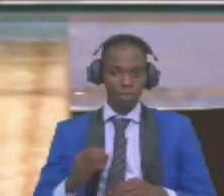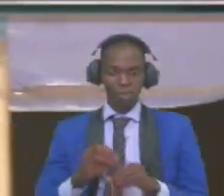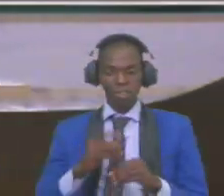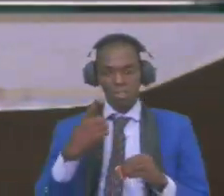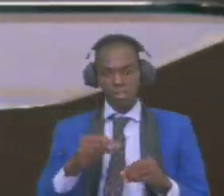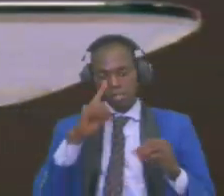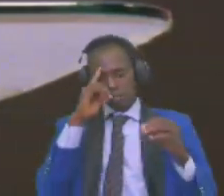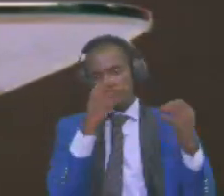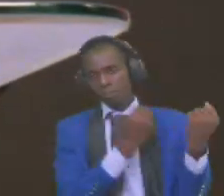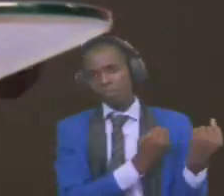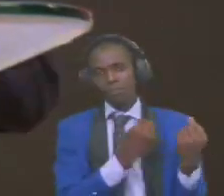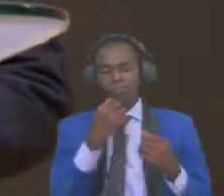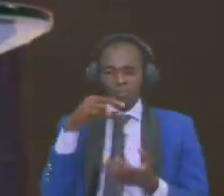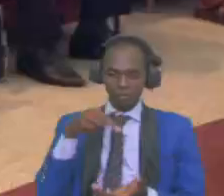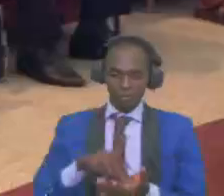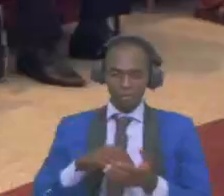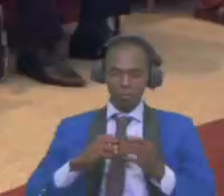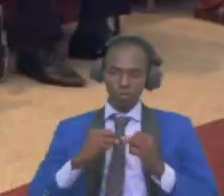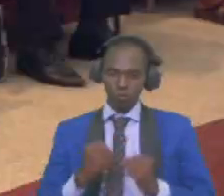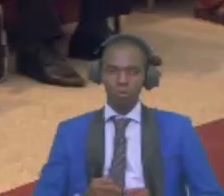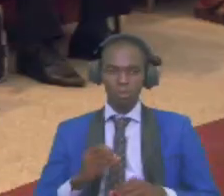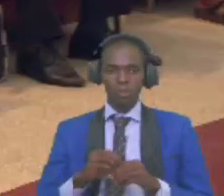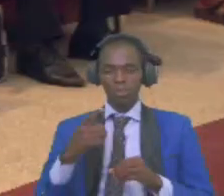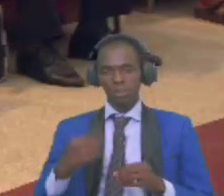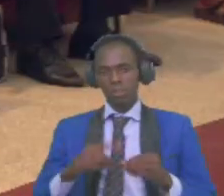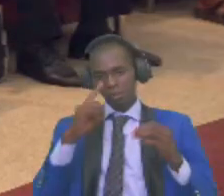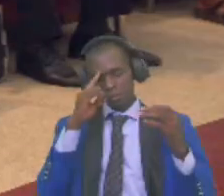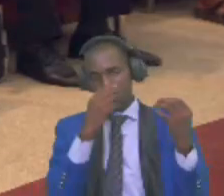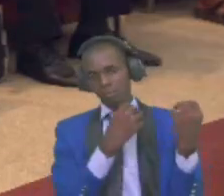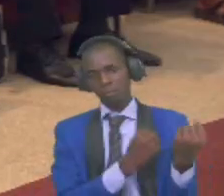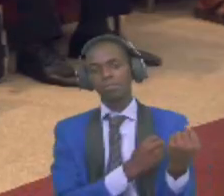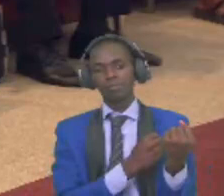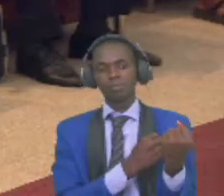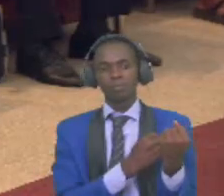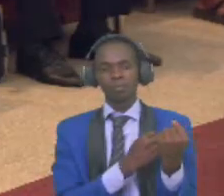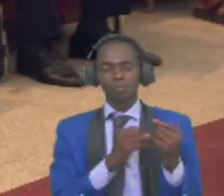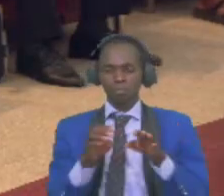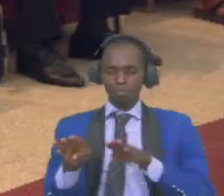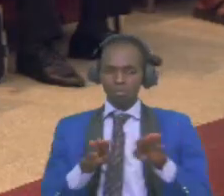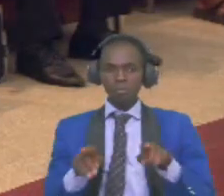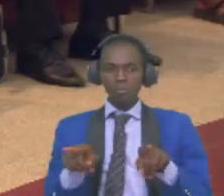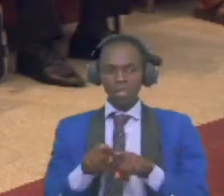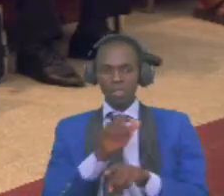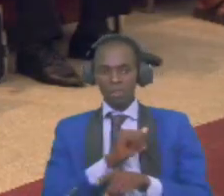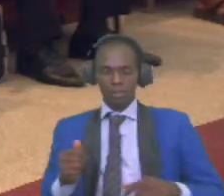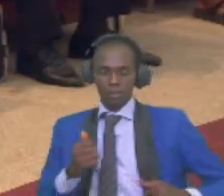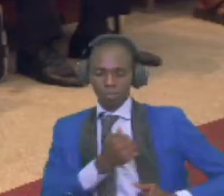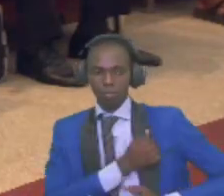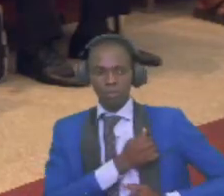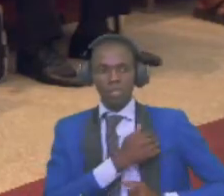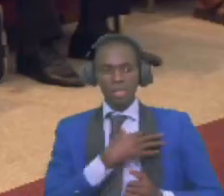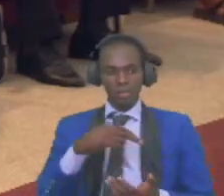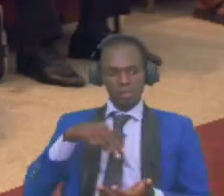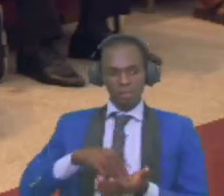foi alors j'ai dit 2000 et fermes dans la foi soyez des hommes complétez vos pommes